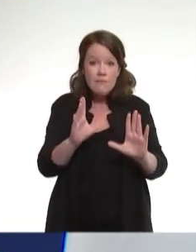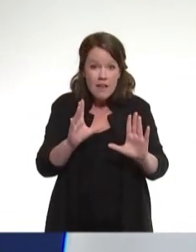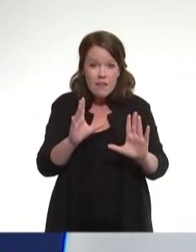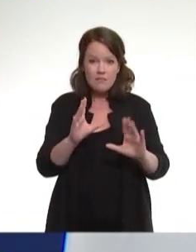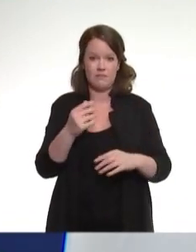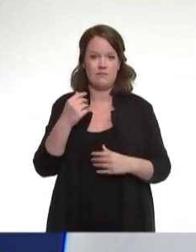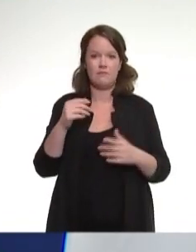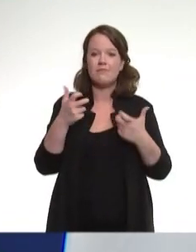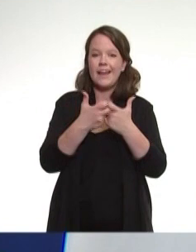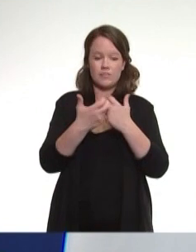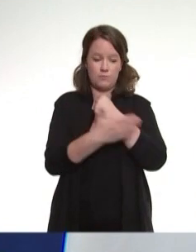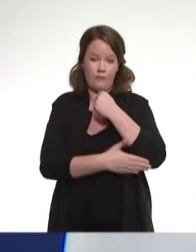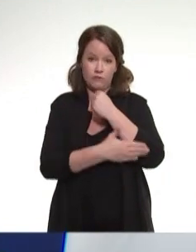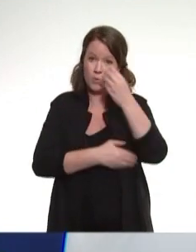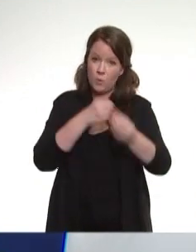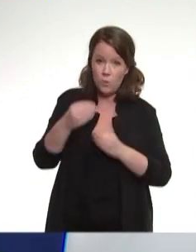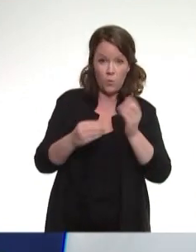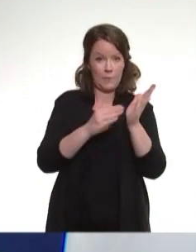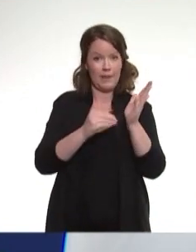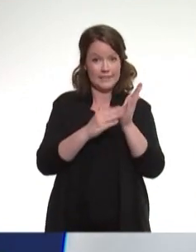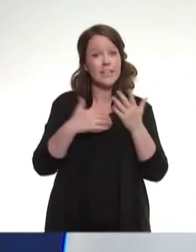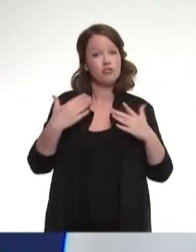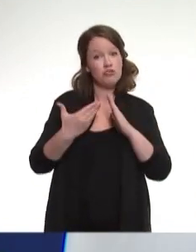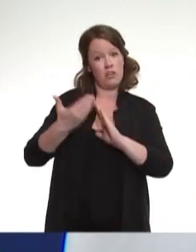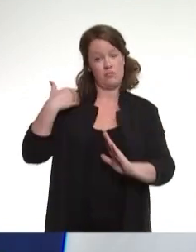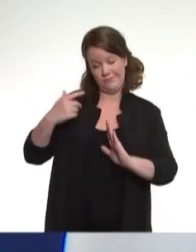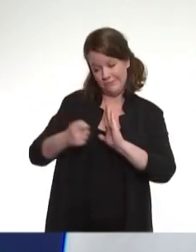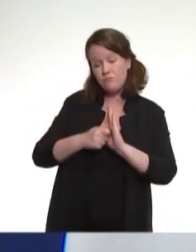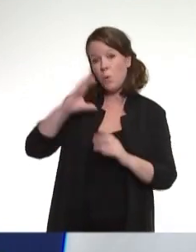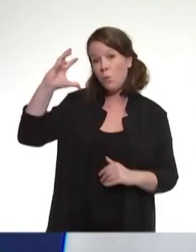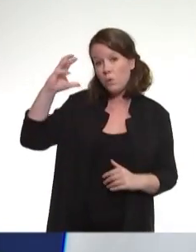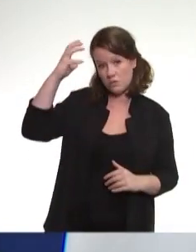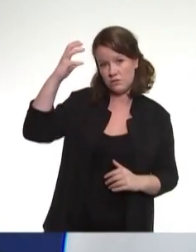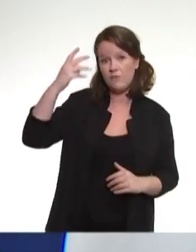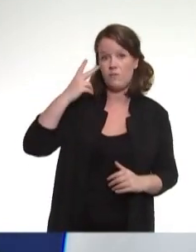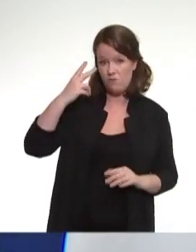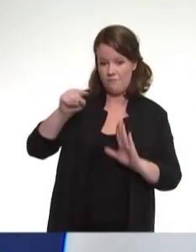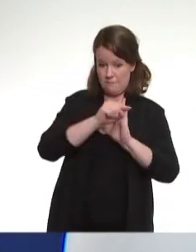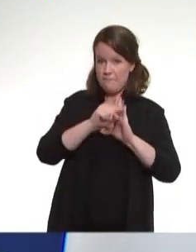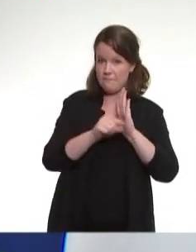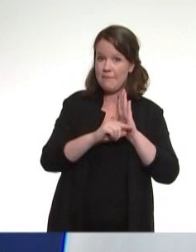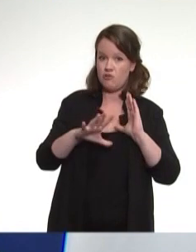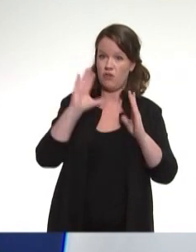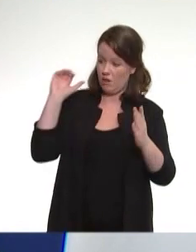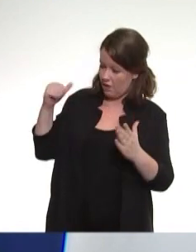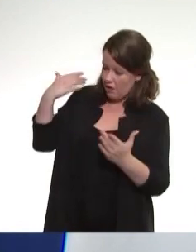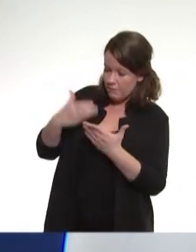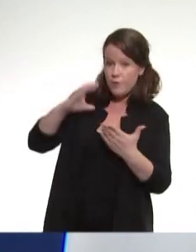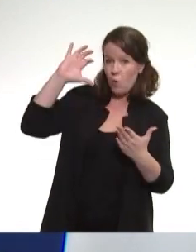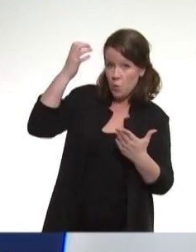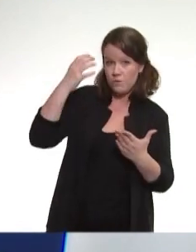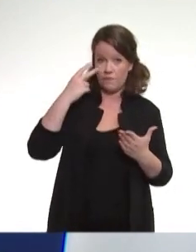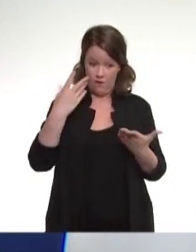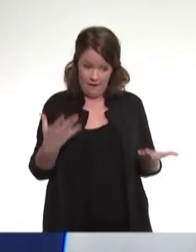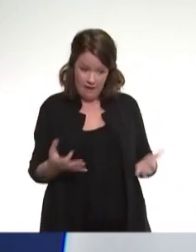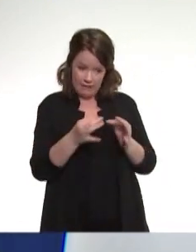zones de circulation du virus à marseille déjà depuis le mois d'août qui permettent vraisemblablement d'enregistrer des résultats positifs qu'on voit arriver sur l'incidence